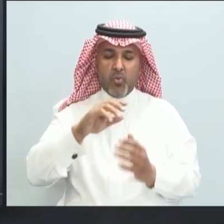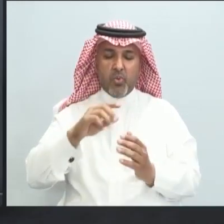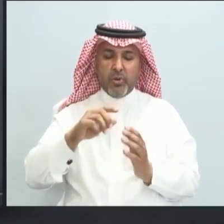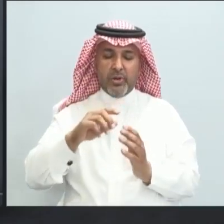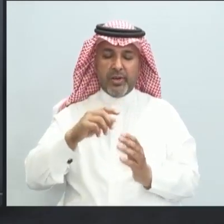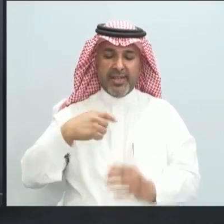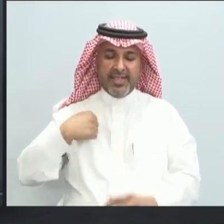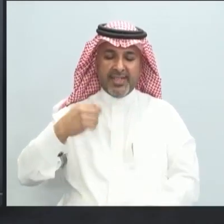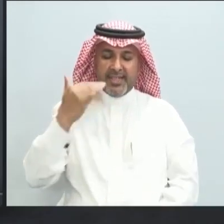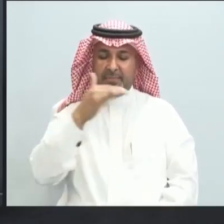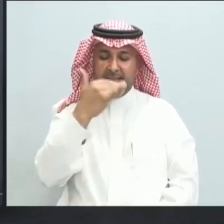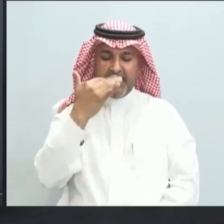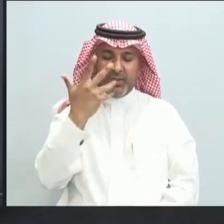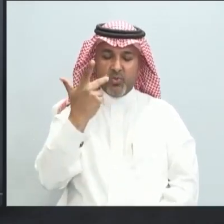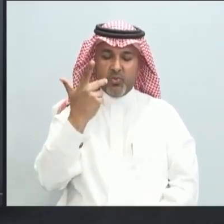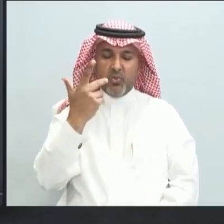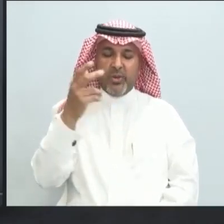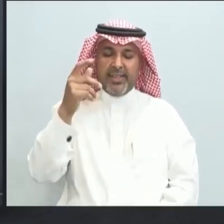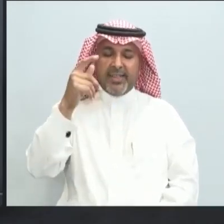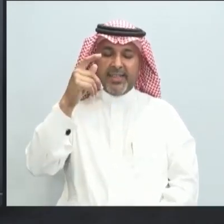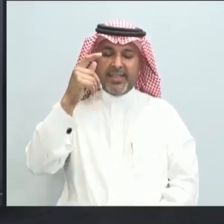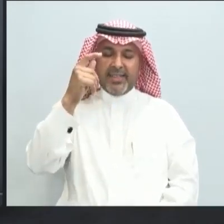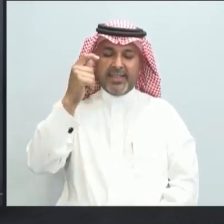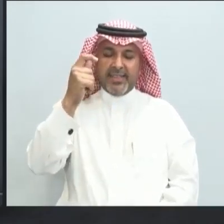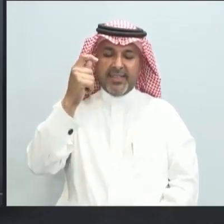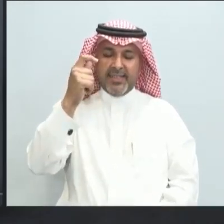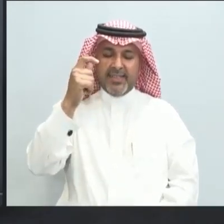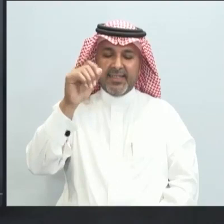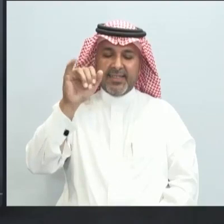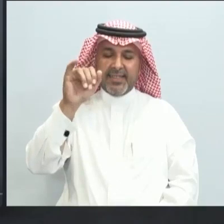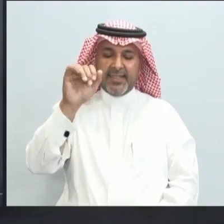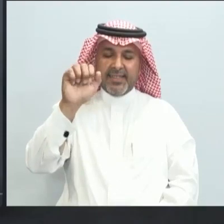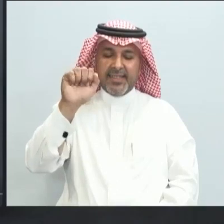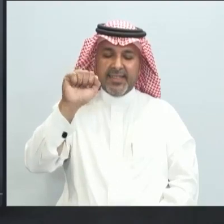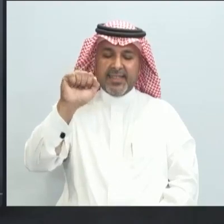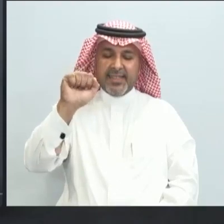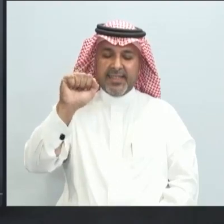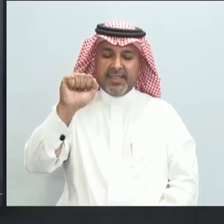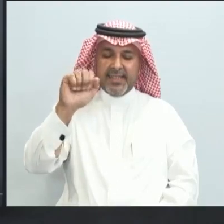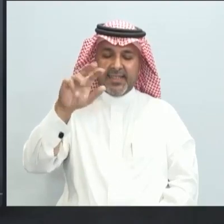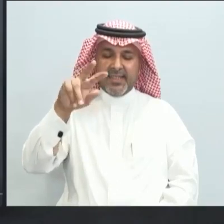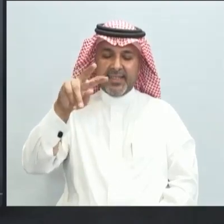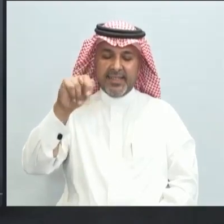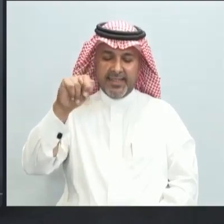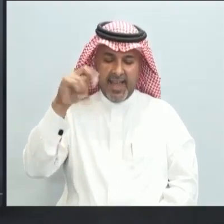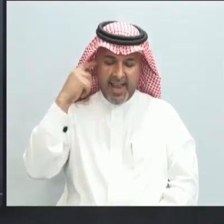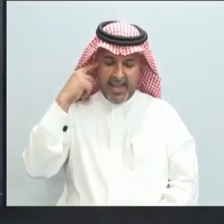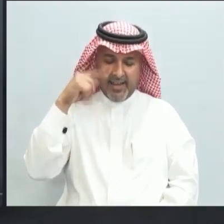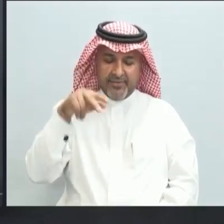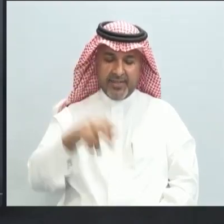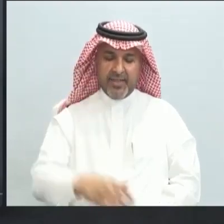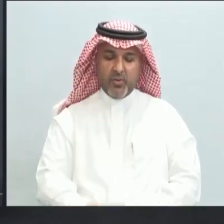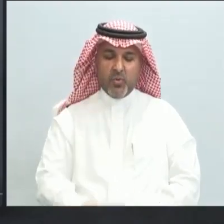فيها يعني ما عندنا مشكلة في دالة التان إلا مع زاويتين في الدائرة اللي تكون فيها التان غير